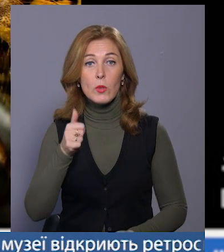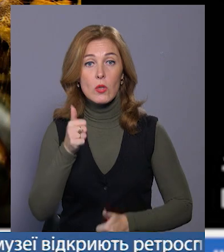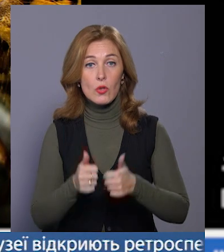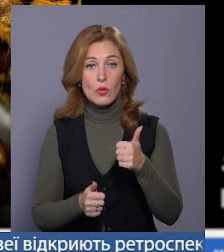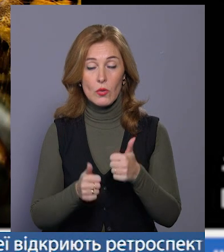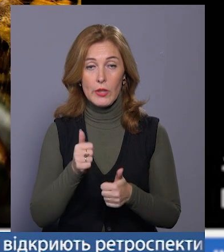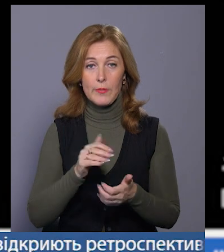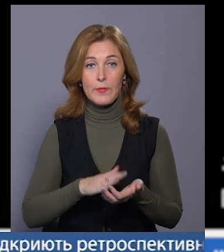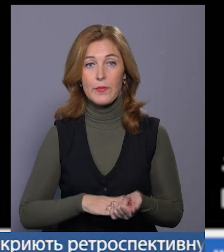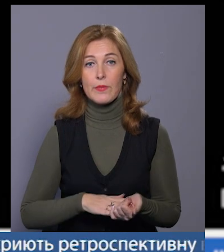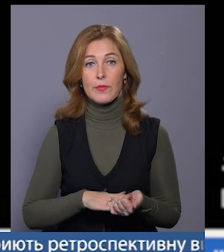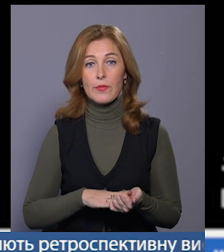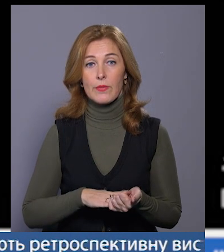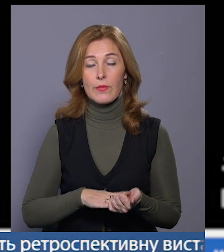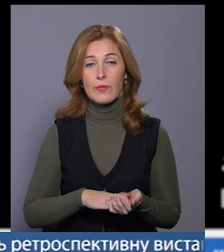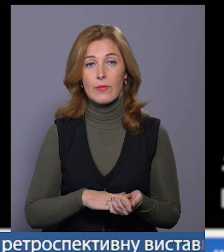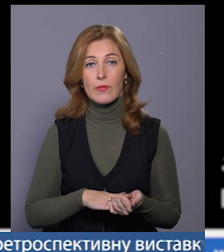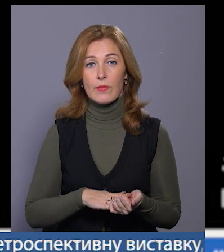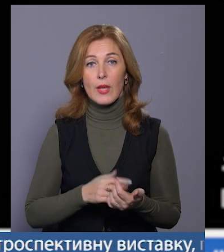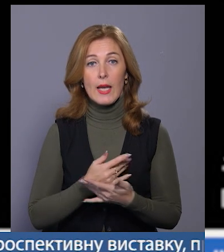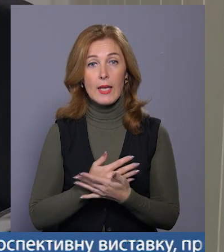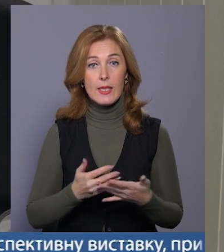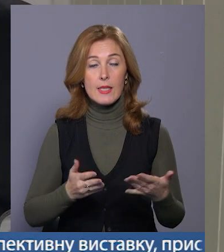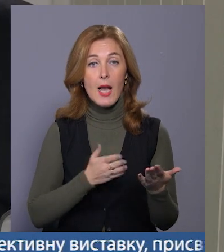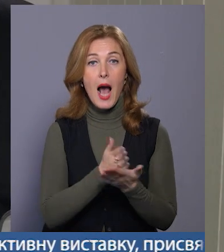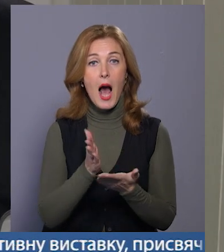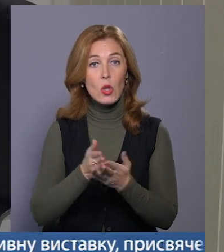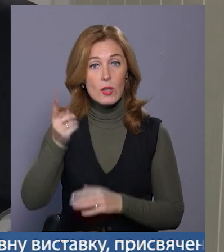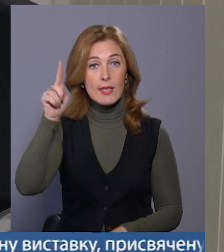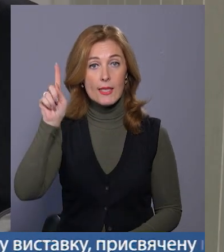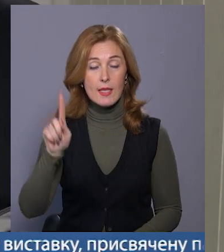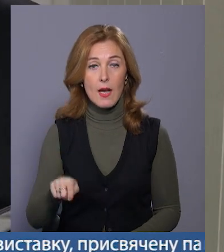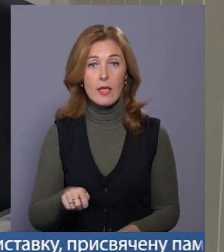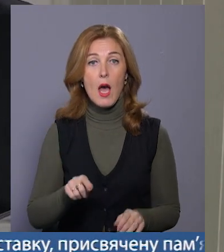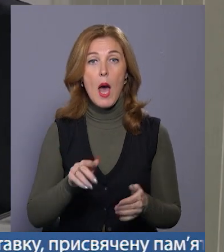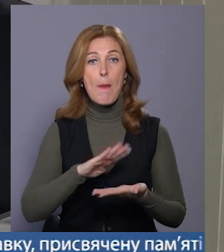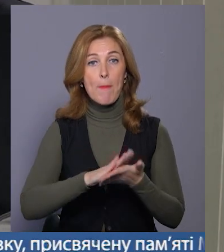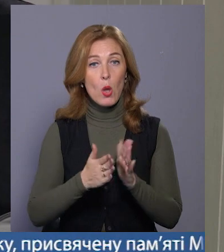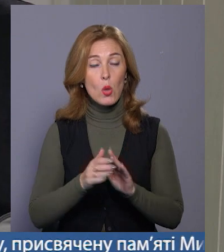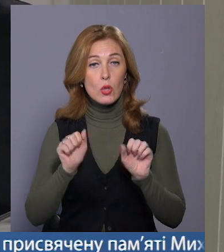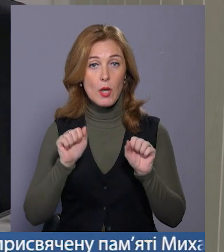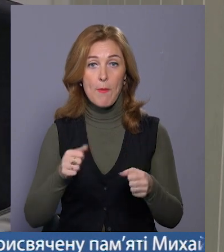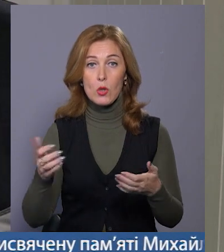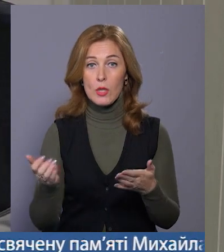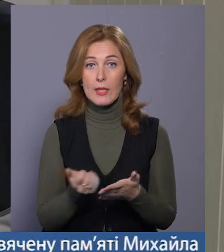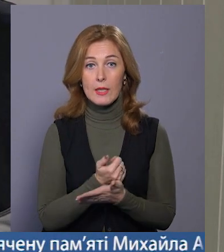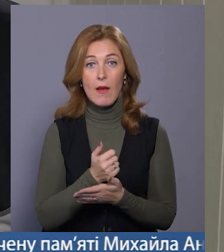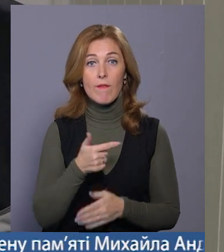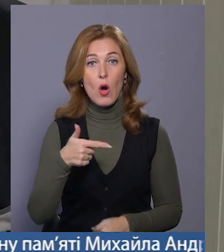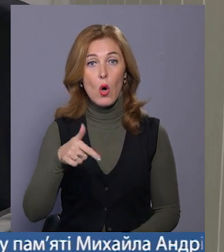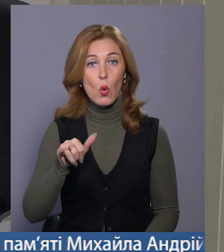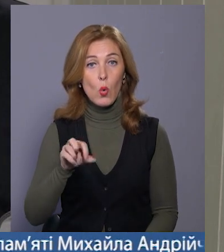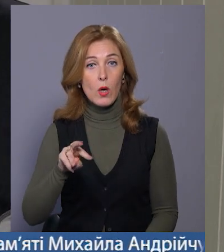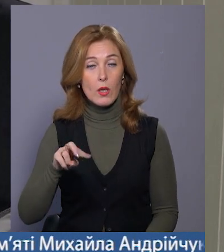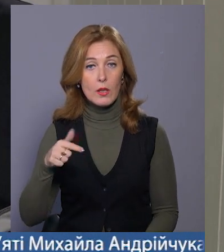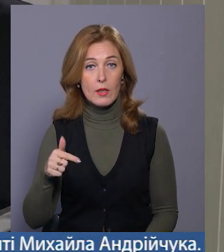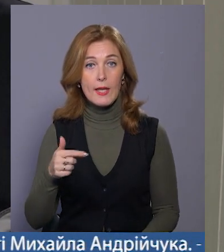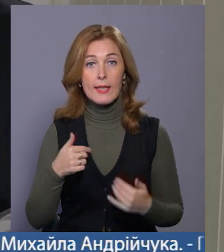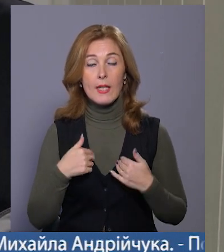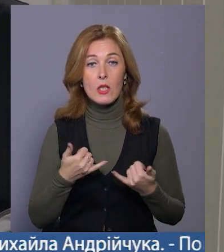професійних науковців із різних галузей знань. Положення можна знайти в гуглі «Віки наукова фотографія», чи я сьогодні спеціально виложив в